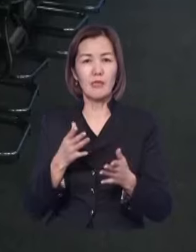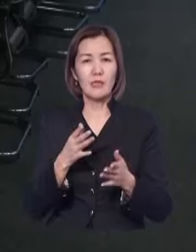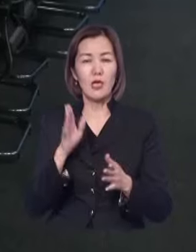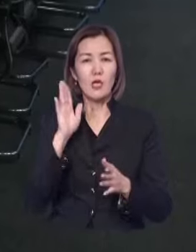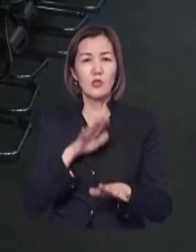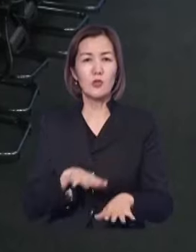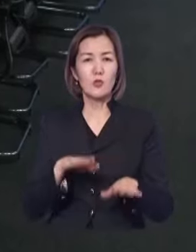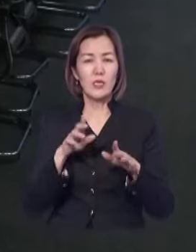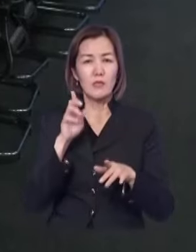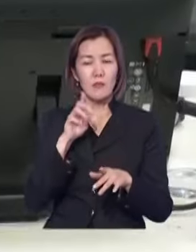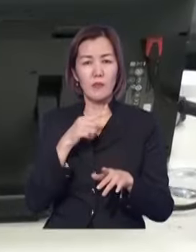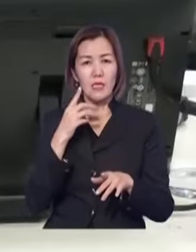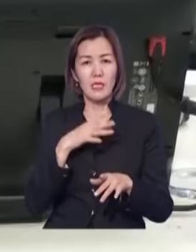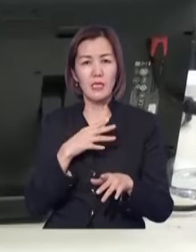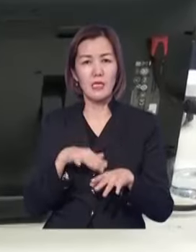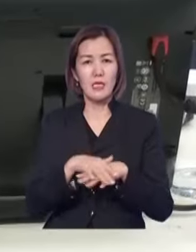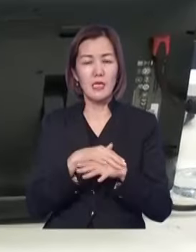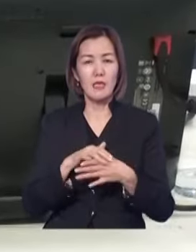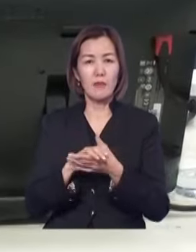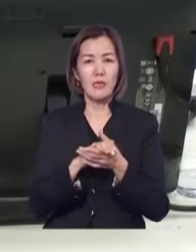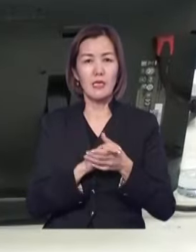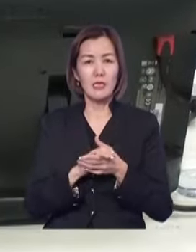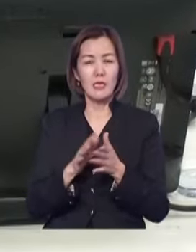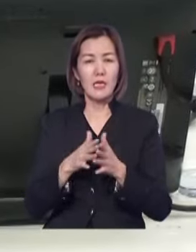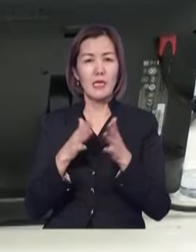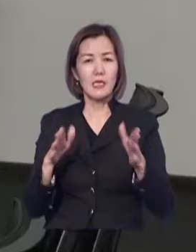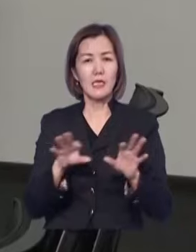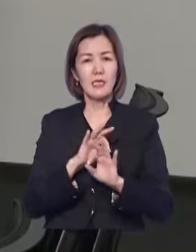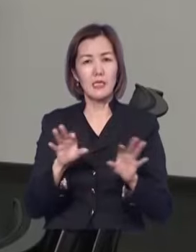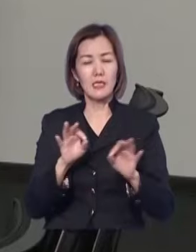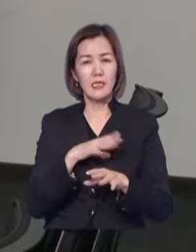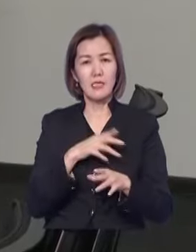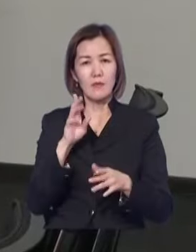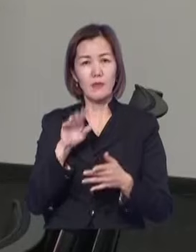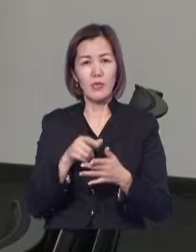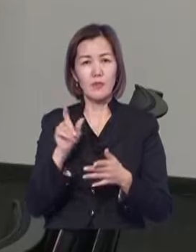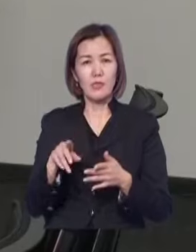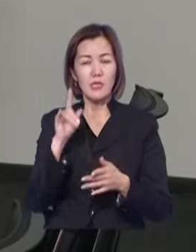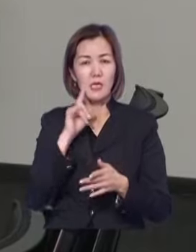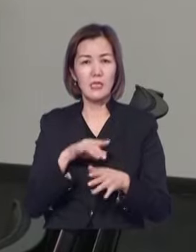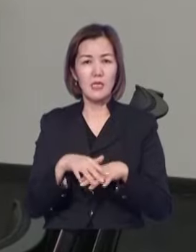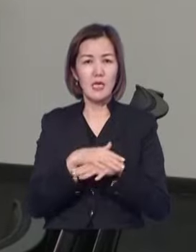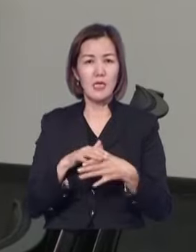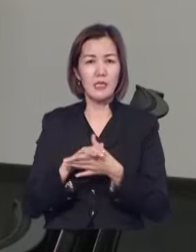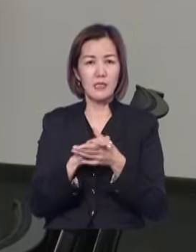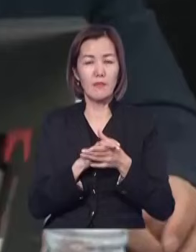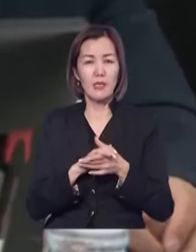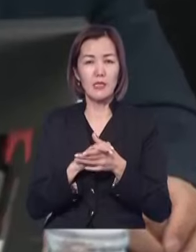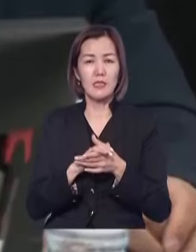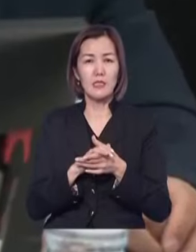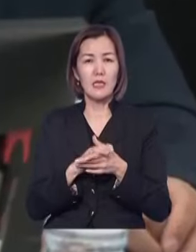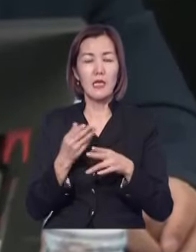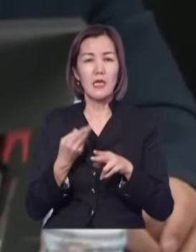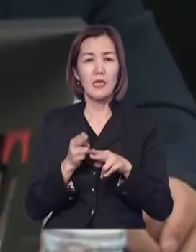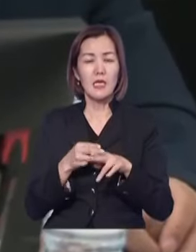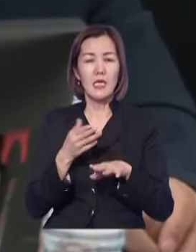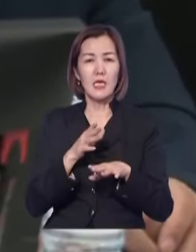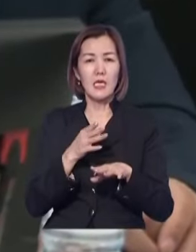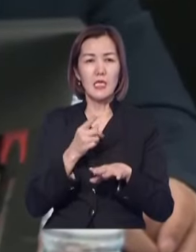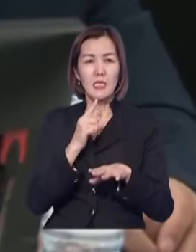су тасқыны, мемлекеттік тіл мен ел бірлігі туралы кеңінен сөз болды. Мемлекет басшысы Қазақстан халқы ассамблеясының ел үшін осындай